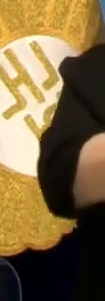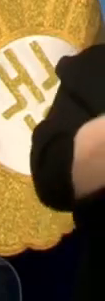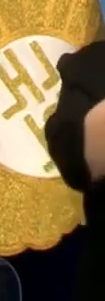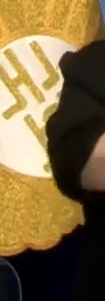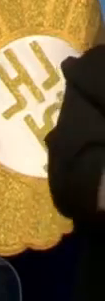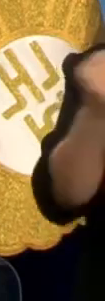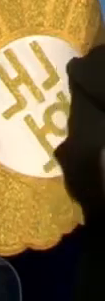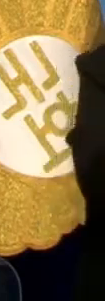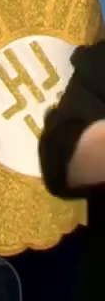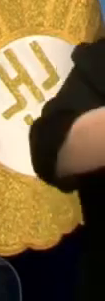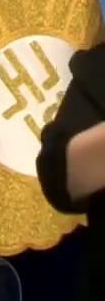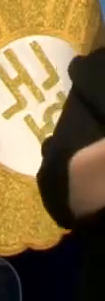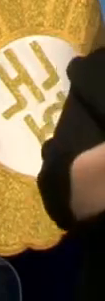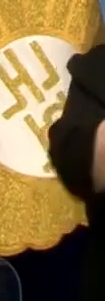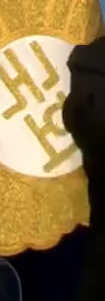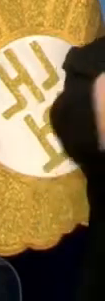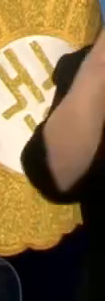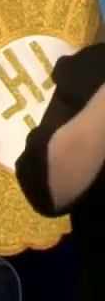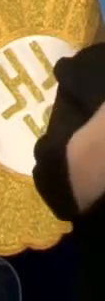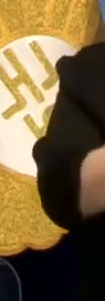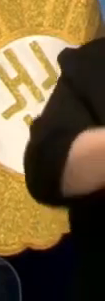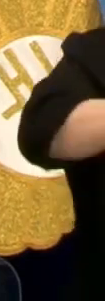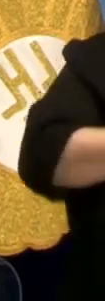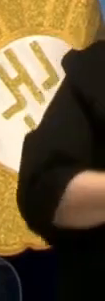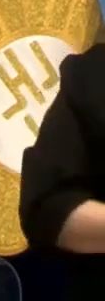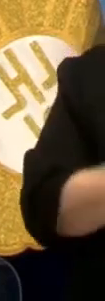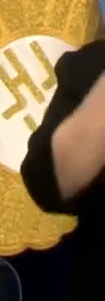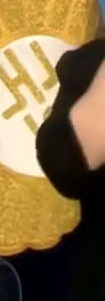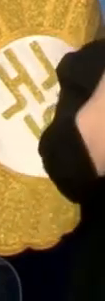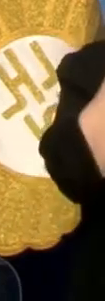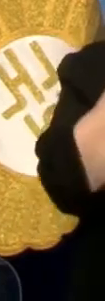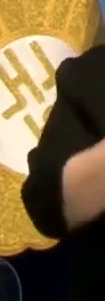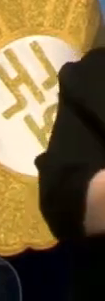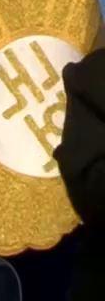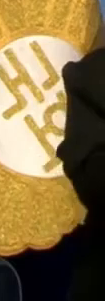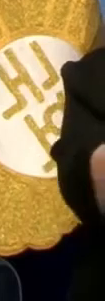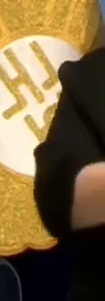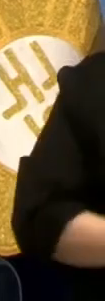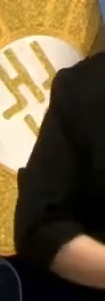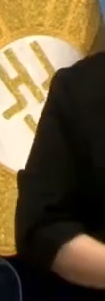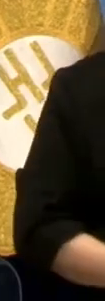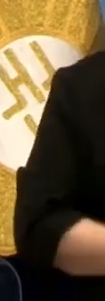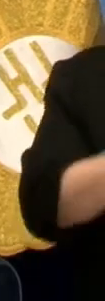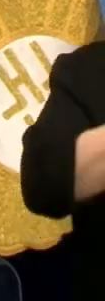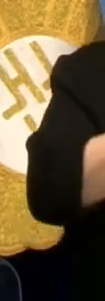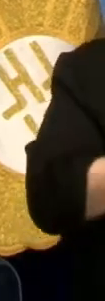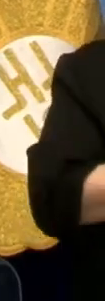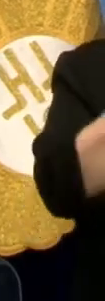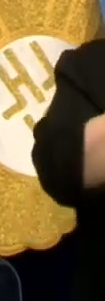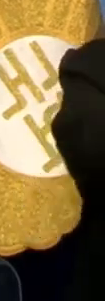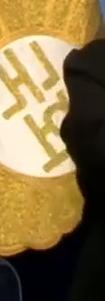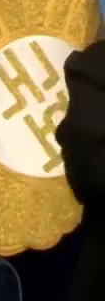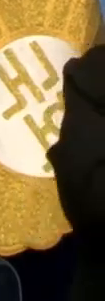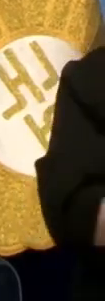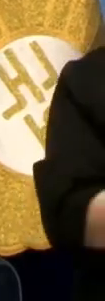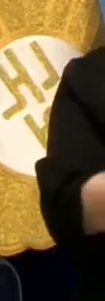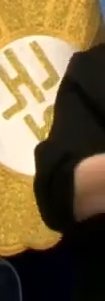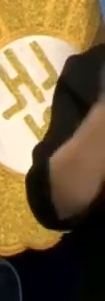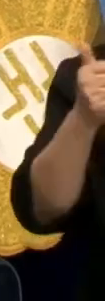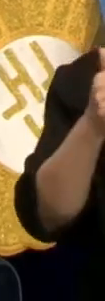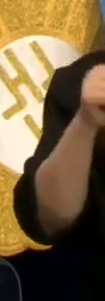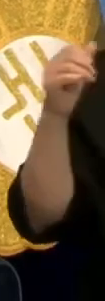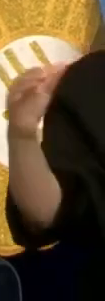학대하더라도 제대로 된 처벌을 할 수 없었던 배경입니다. 자신의 반려동물이 제3자에